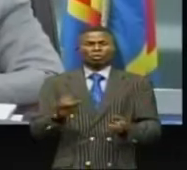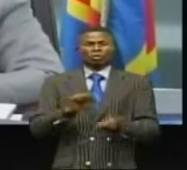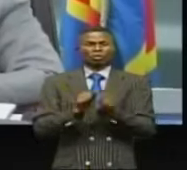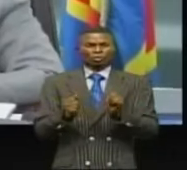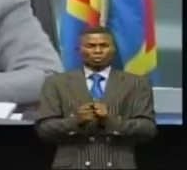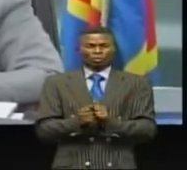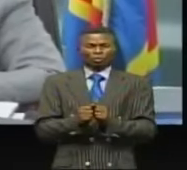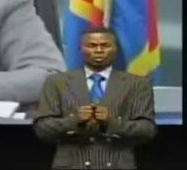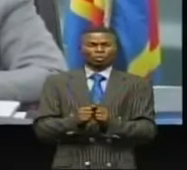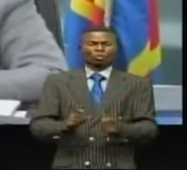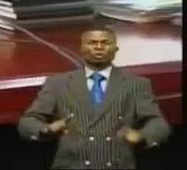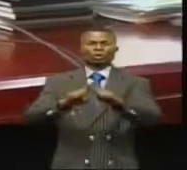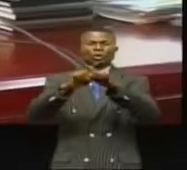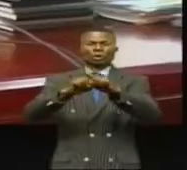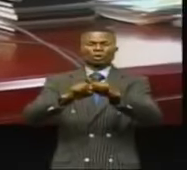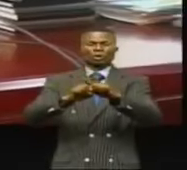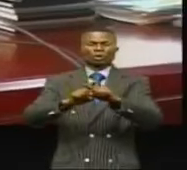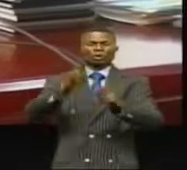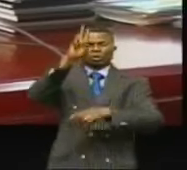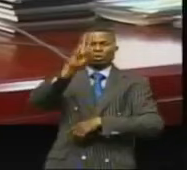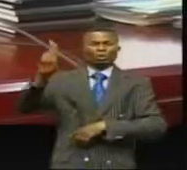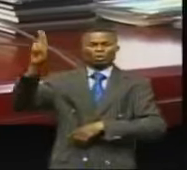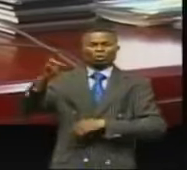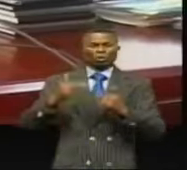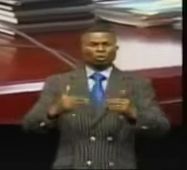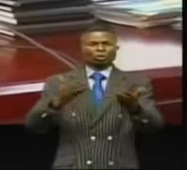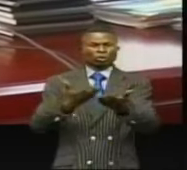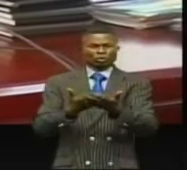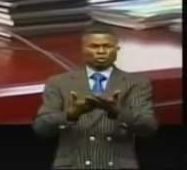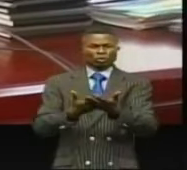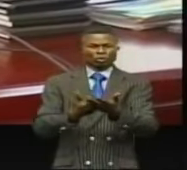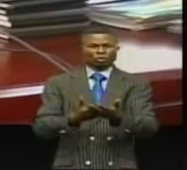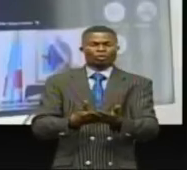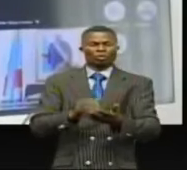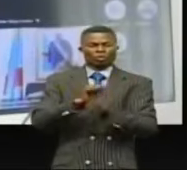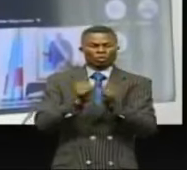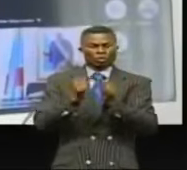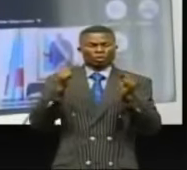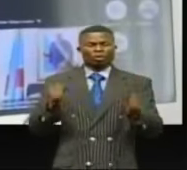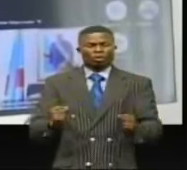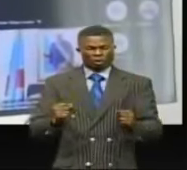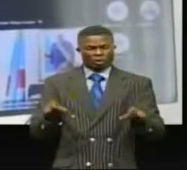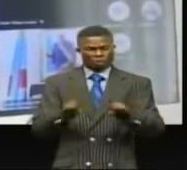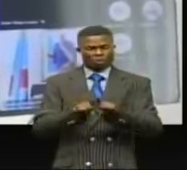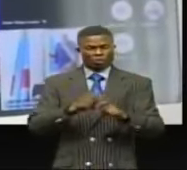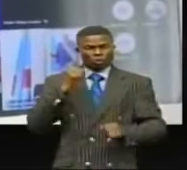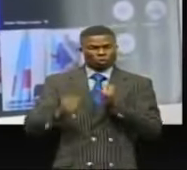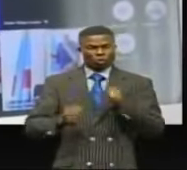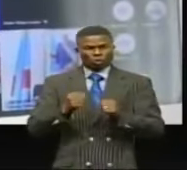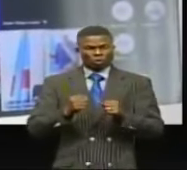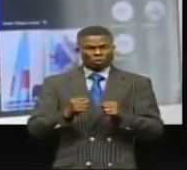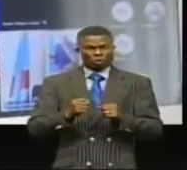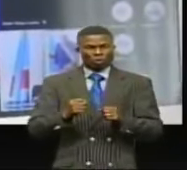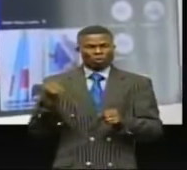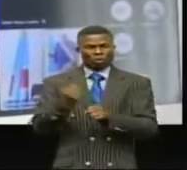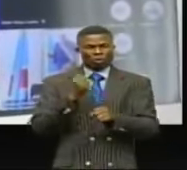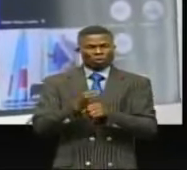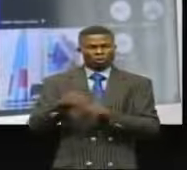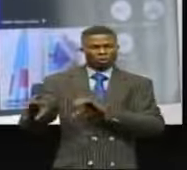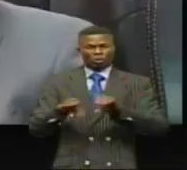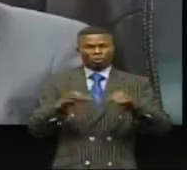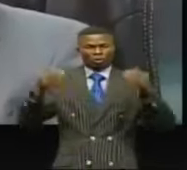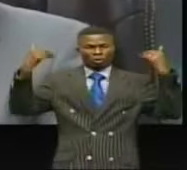du conflit russo-ukrainien persistent. Cette résilience est consécutive aux efforts et aux conjonctions des actions des